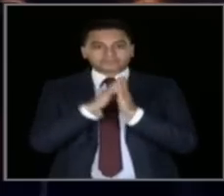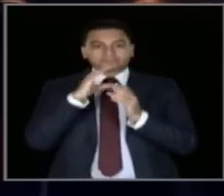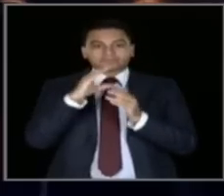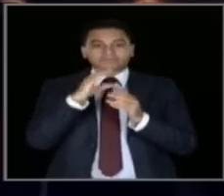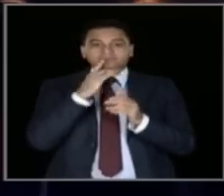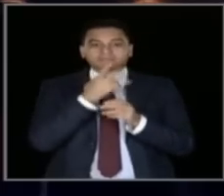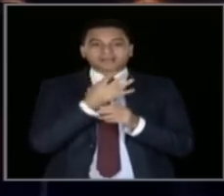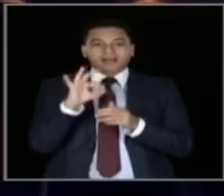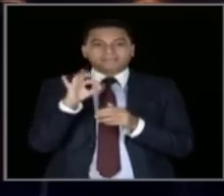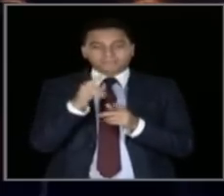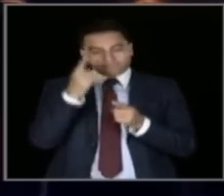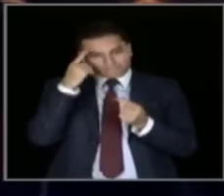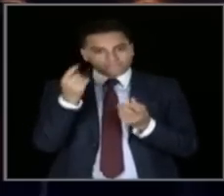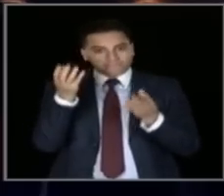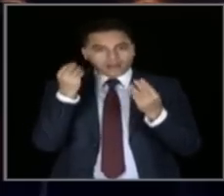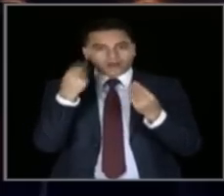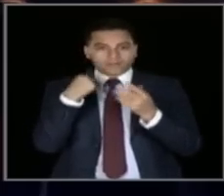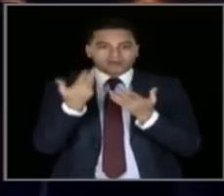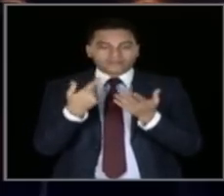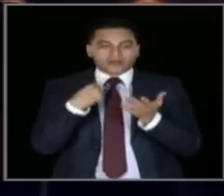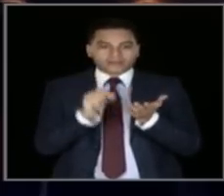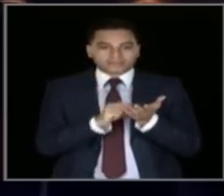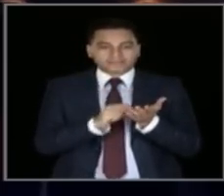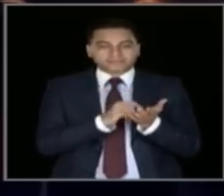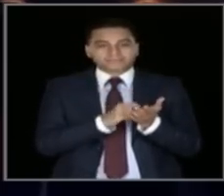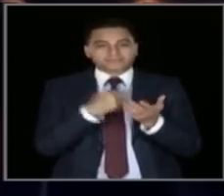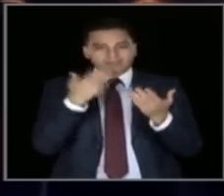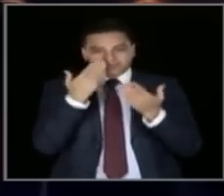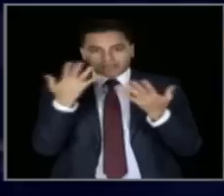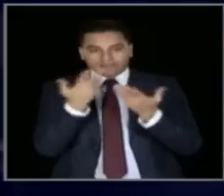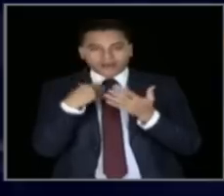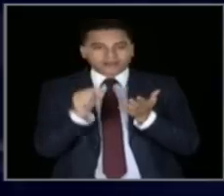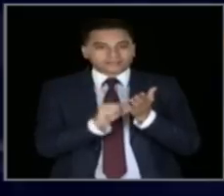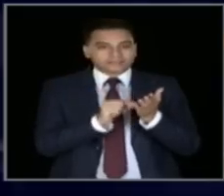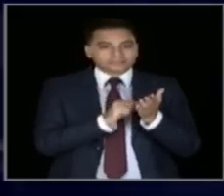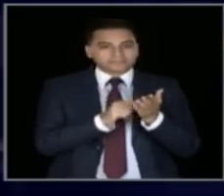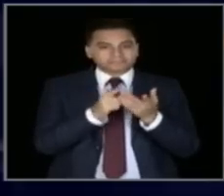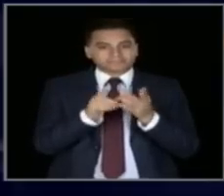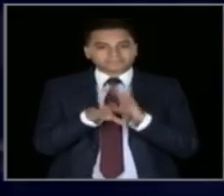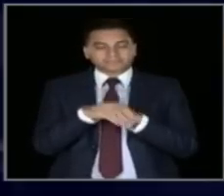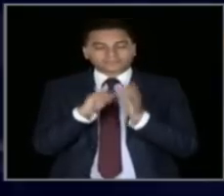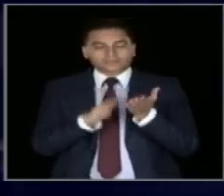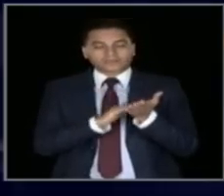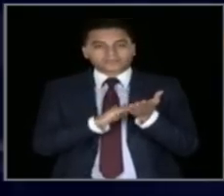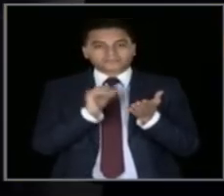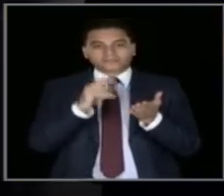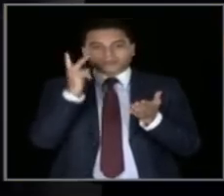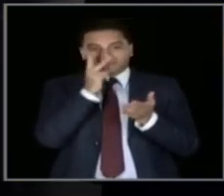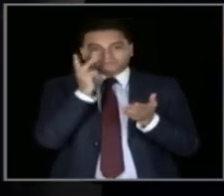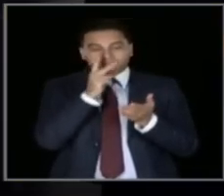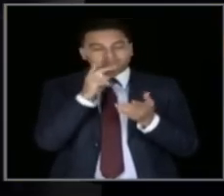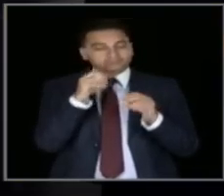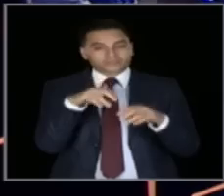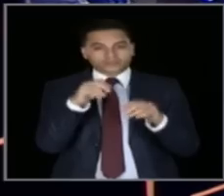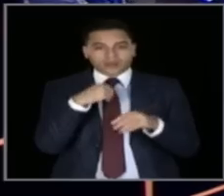كل ما بلاقي معلومات وكده أكتبها أو أي حاجة أذاكرها أكتبها على طول بكتابة البرايل. طبعا